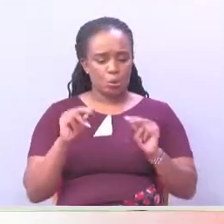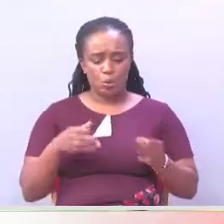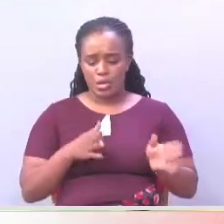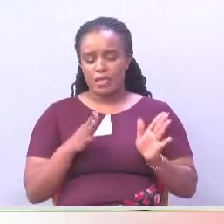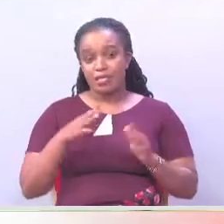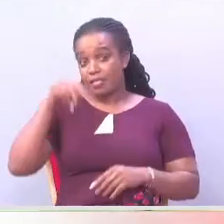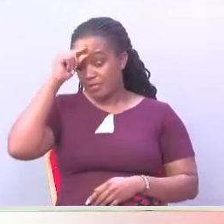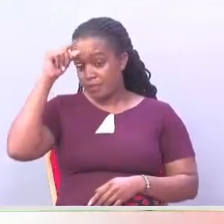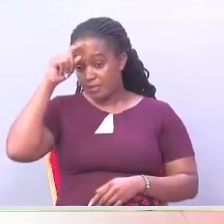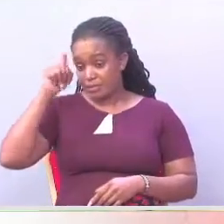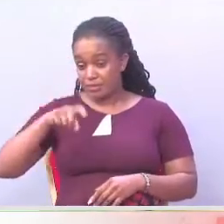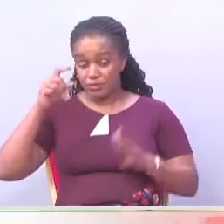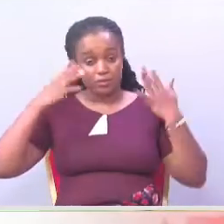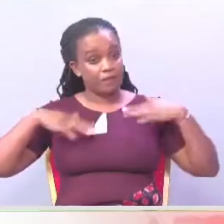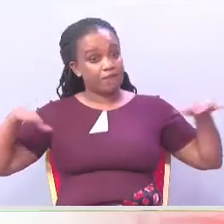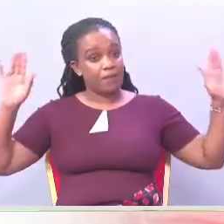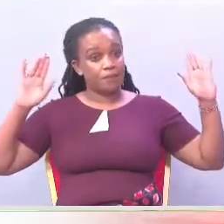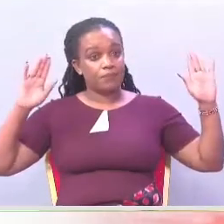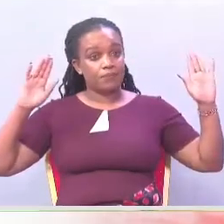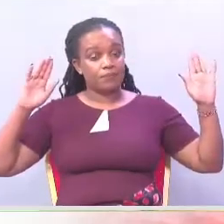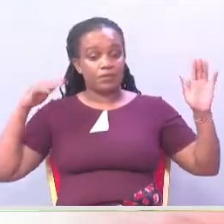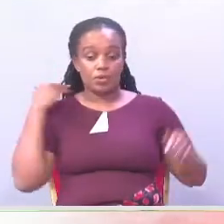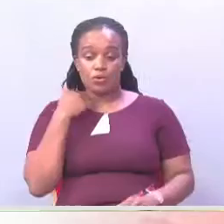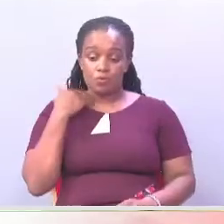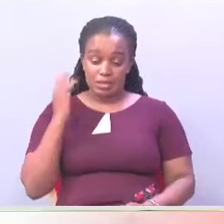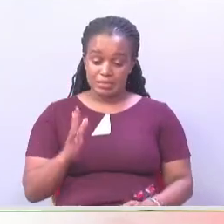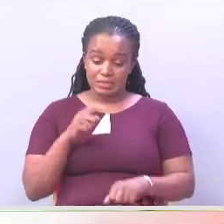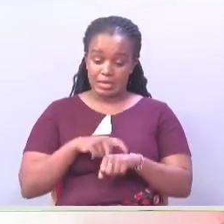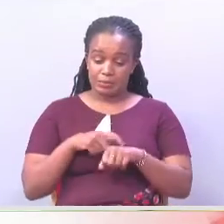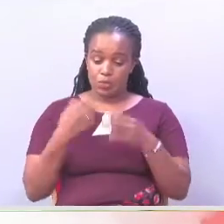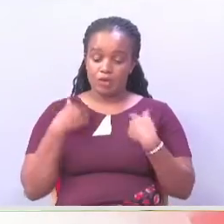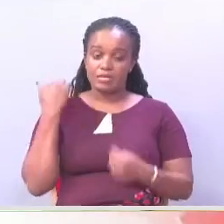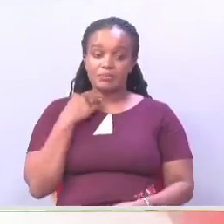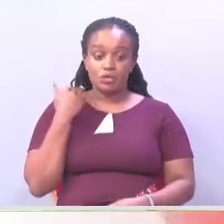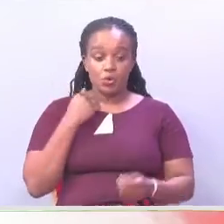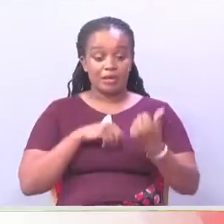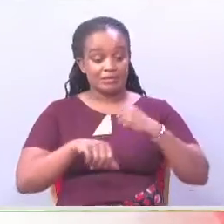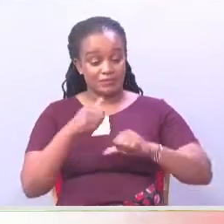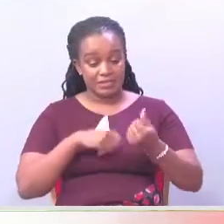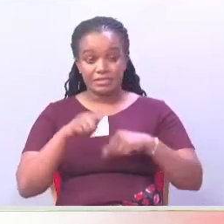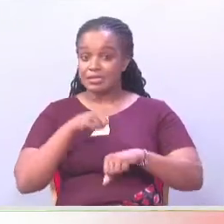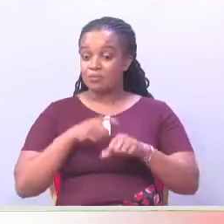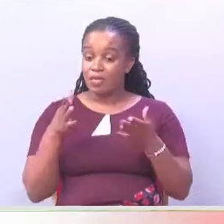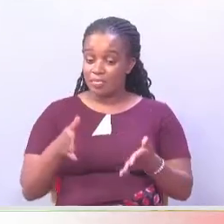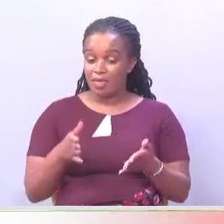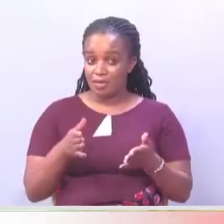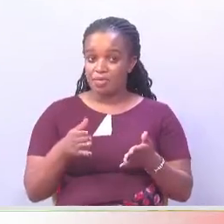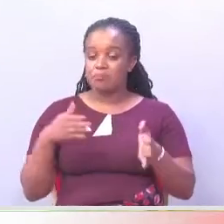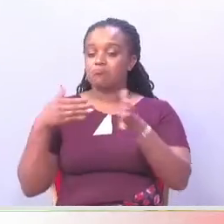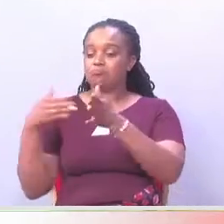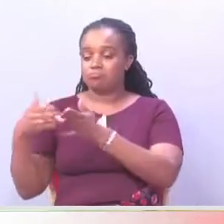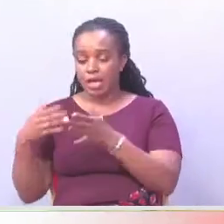sasa tume give up kwa bandits. Ukiwa na criminal activities, ukiwa pale kwa combat, wanaweka resistance,